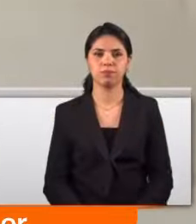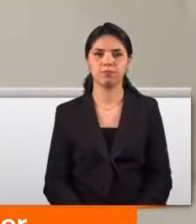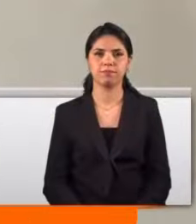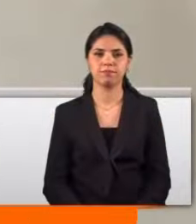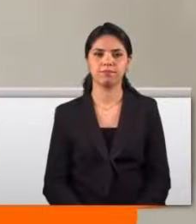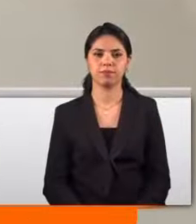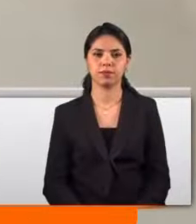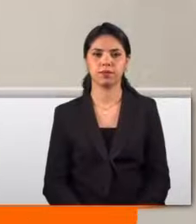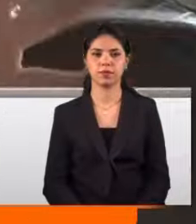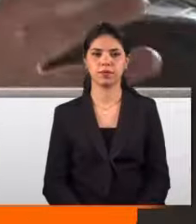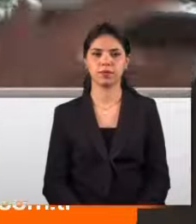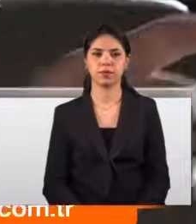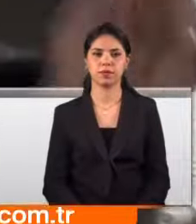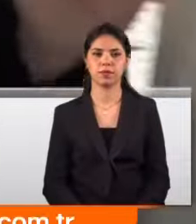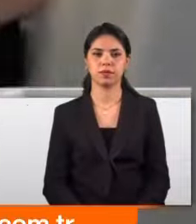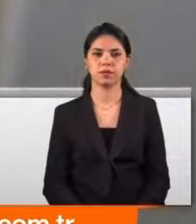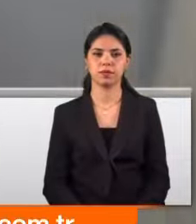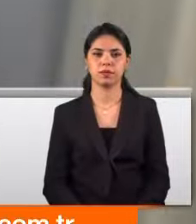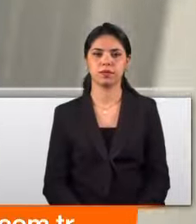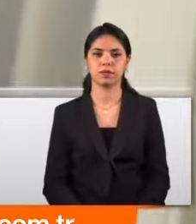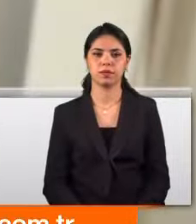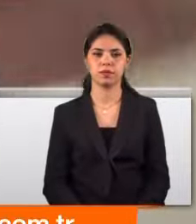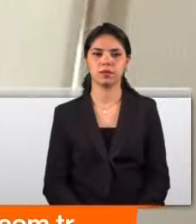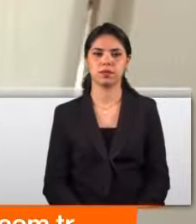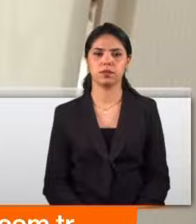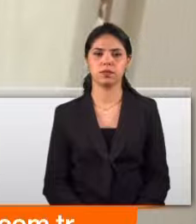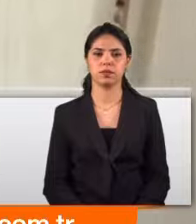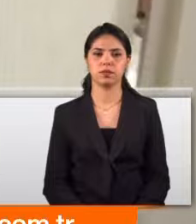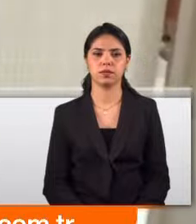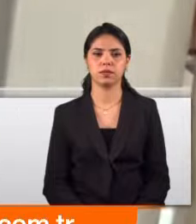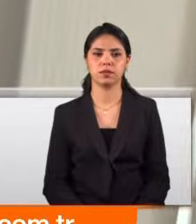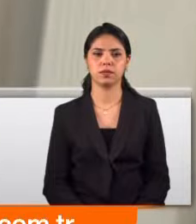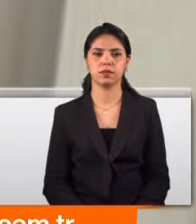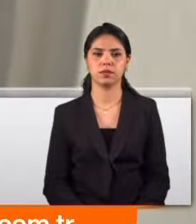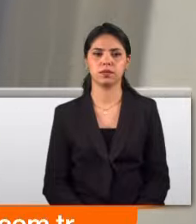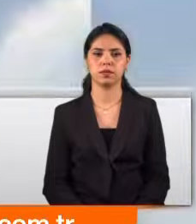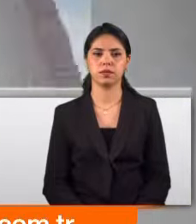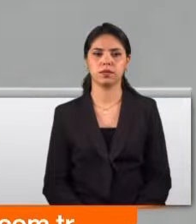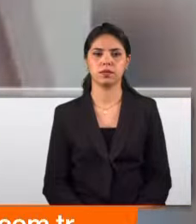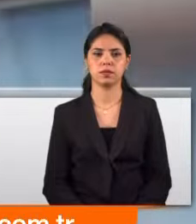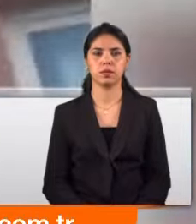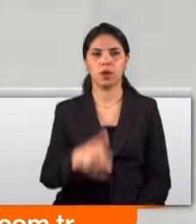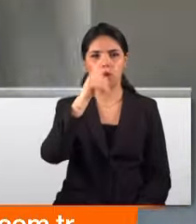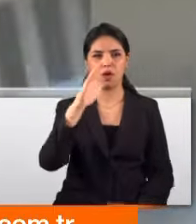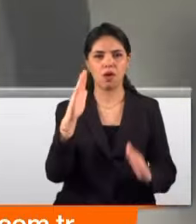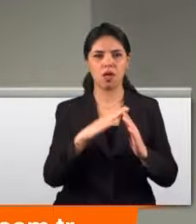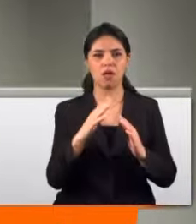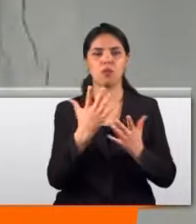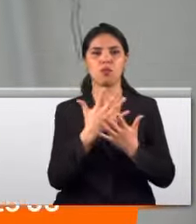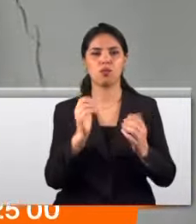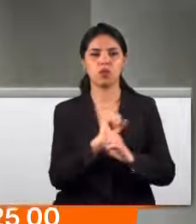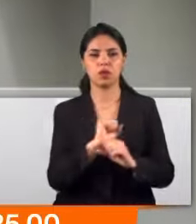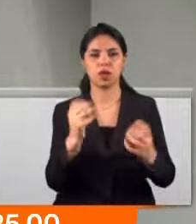Bismillah. Kokuluyor sandım. Üstüme bunlar verince ha dedim bir şey deprem var. Köy evlerinin büyük hasar